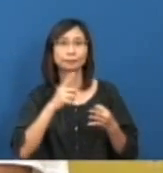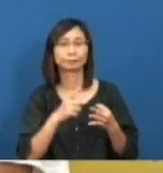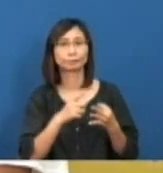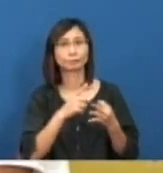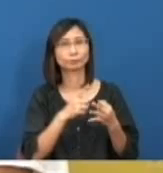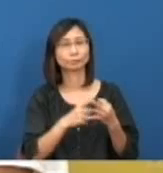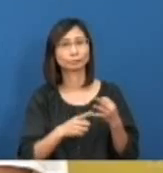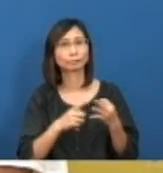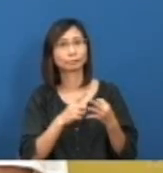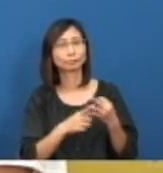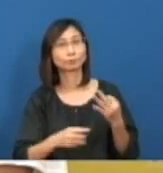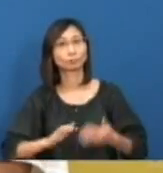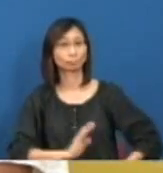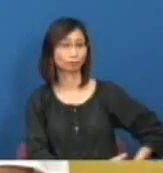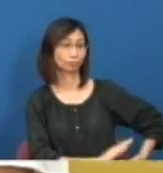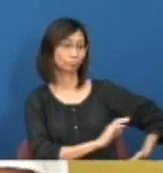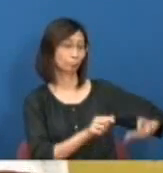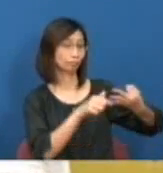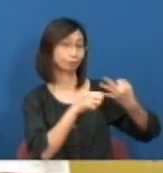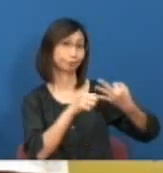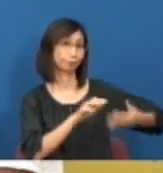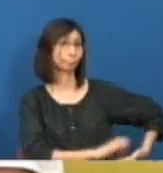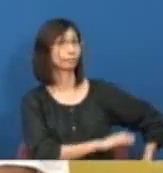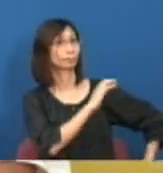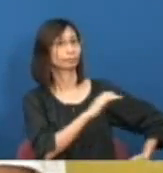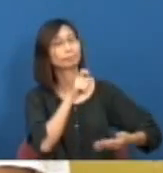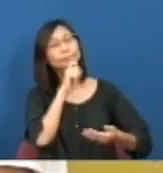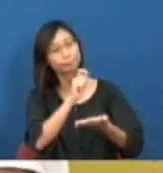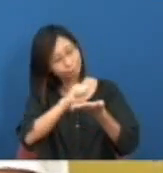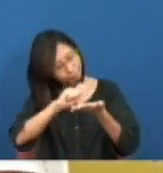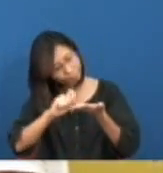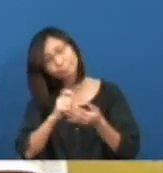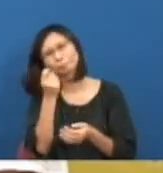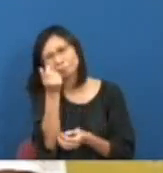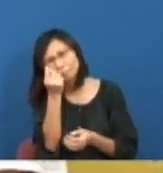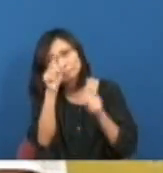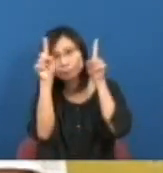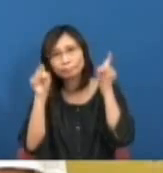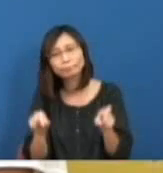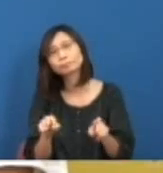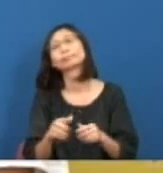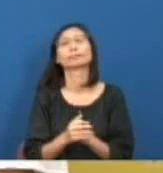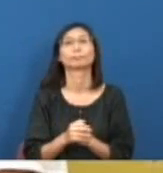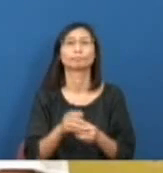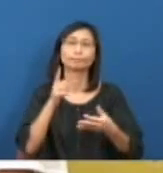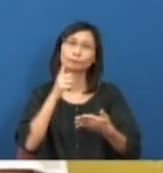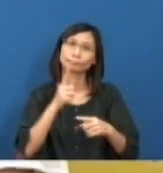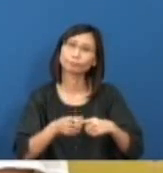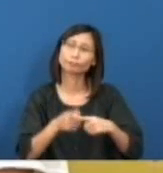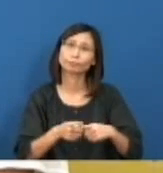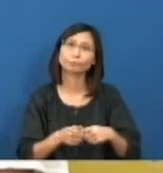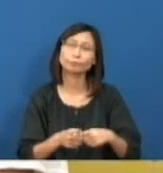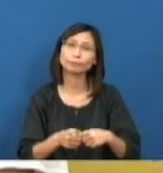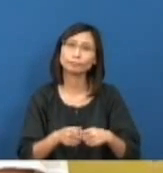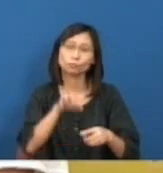《靜海一聲笑》，咁亦都有旁即係喺旁邊講講呢個問題嘅，係咪啫？即係其實個問題就係你要評